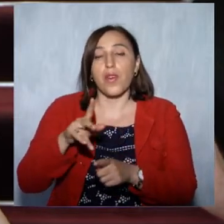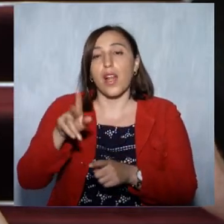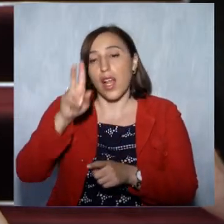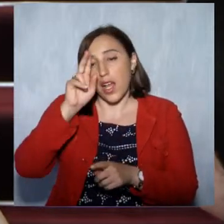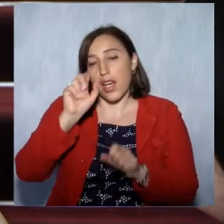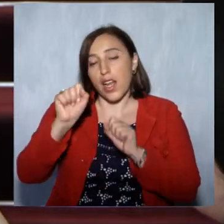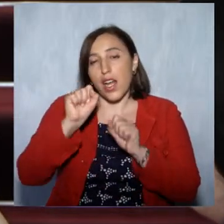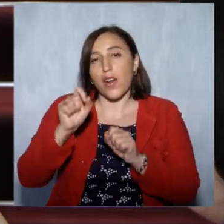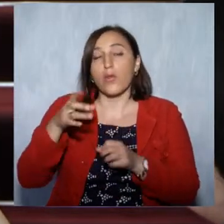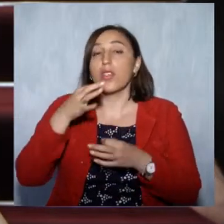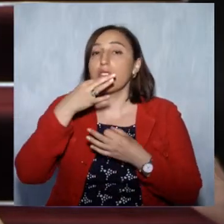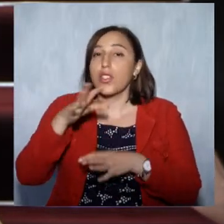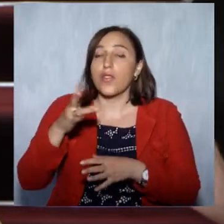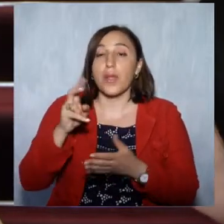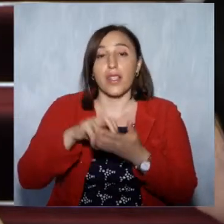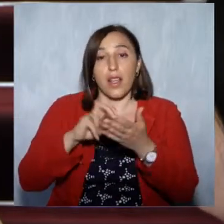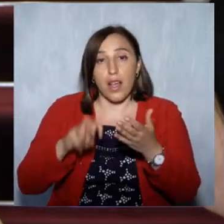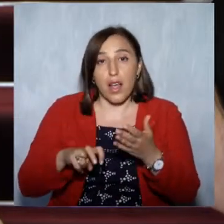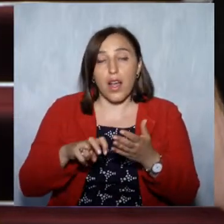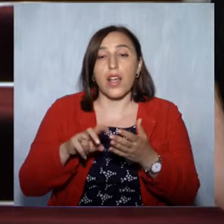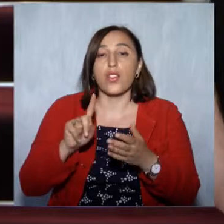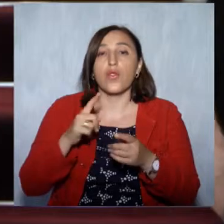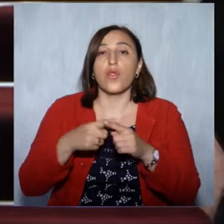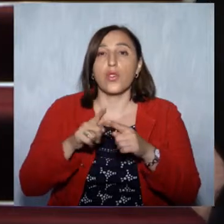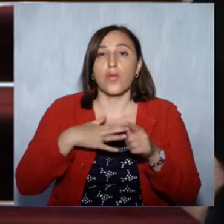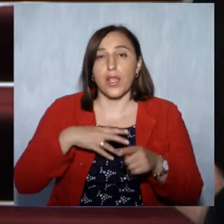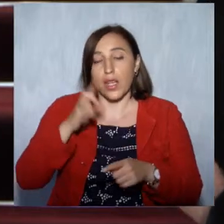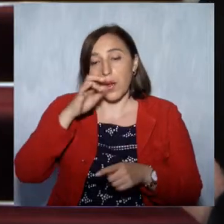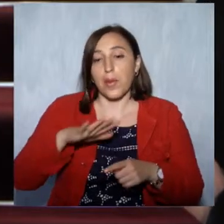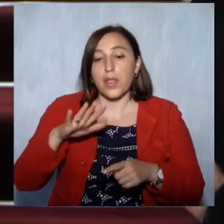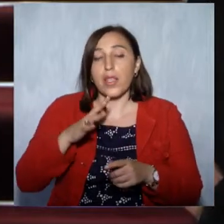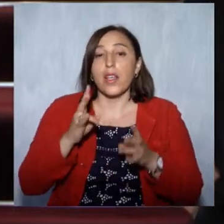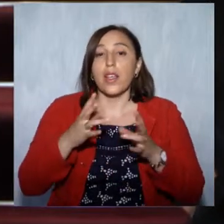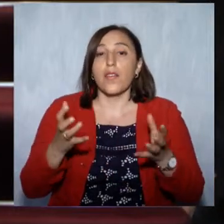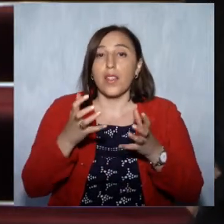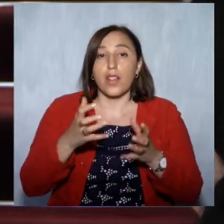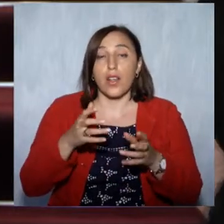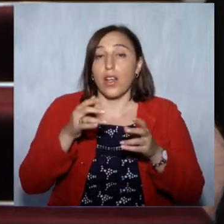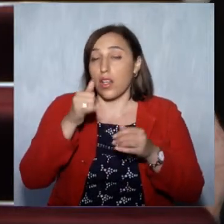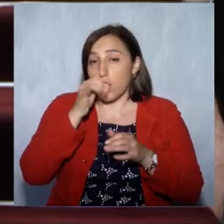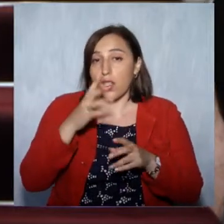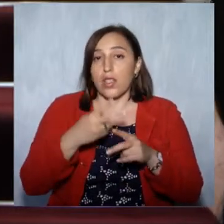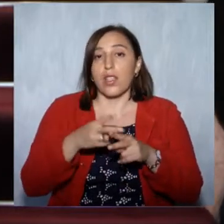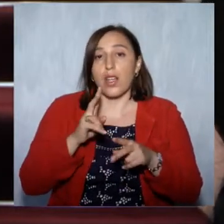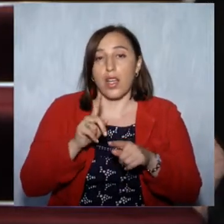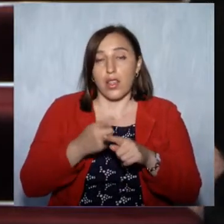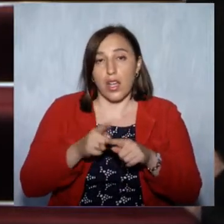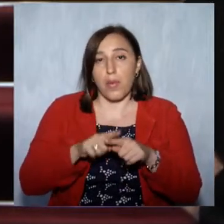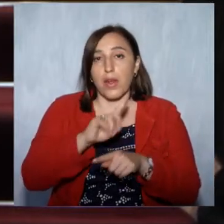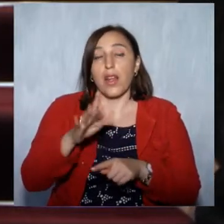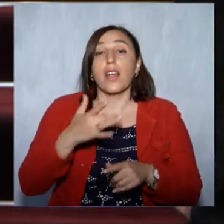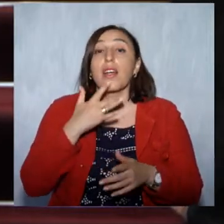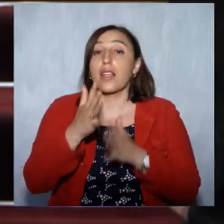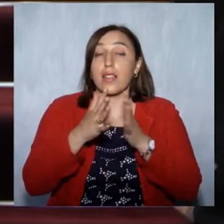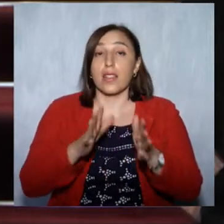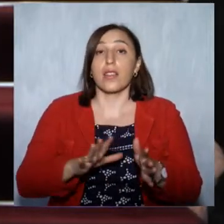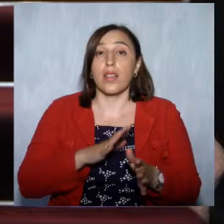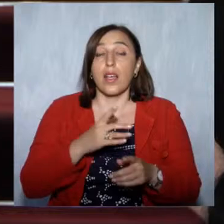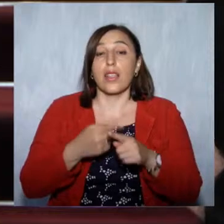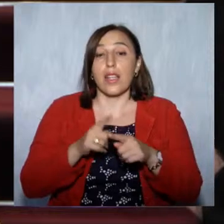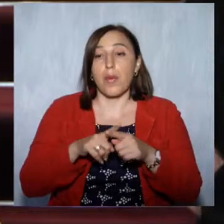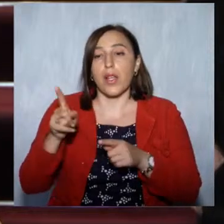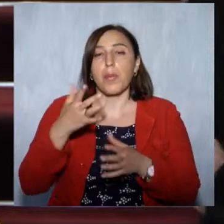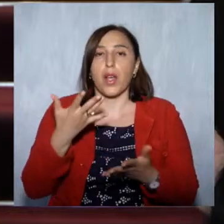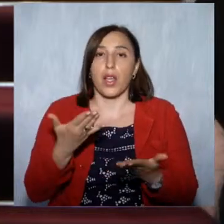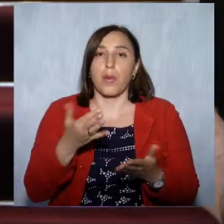հեռանան, որովհետեւ չեն կարողանում ապահովել մեր երկրի անվտանգությունը, եւ դա բնական է, որ պետք է պահանջեին։ Եվ այսօր ուղղակի հաշվեհարդար